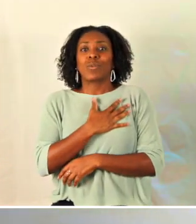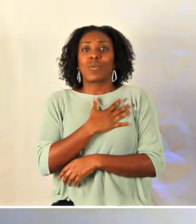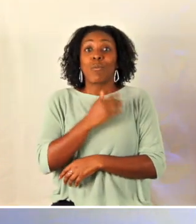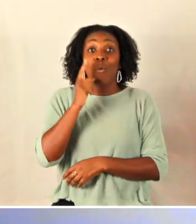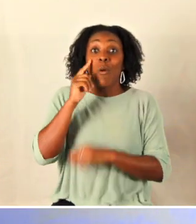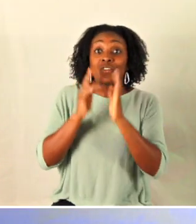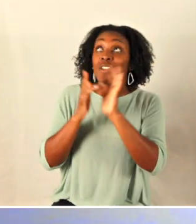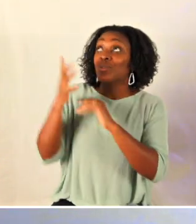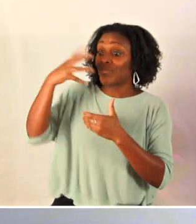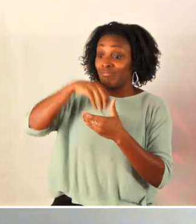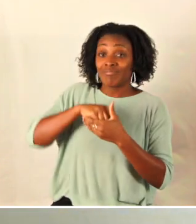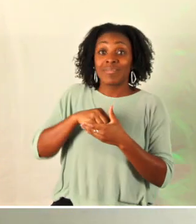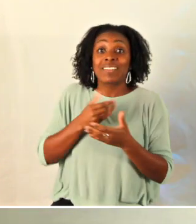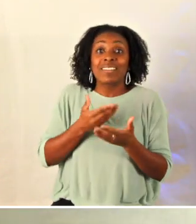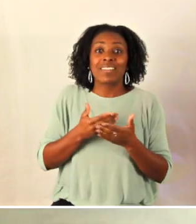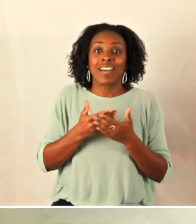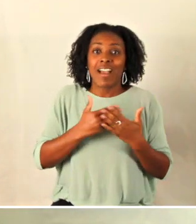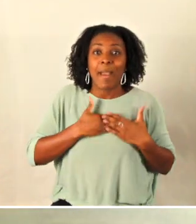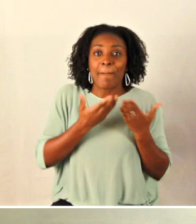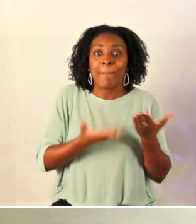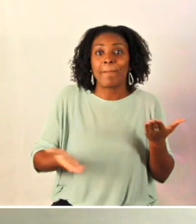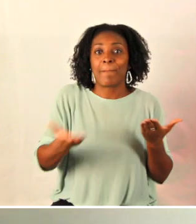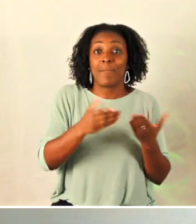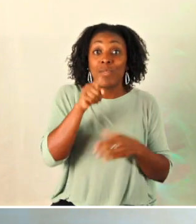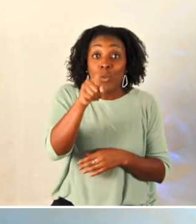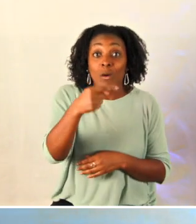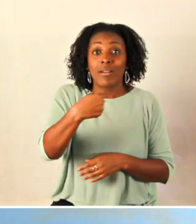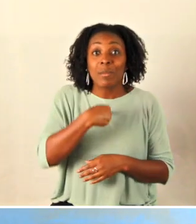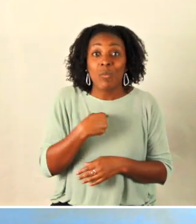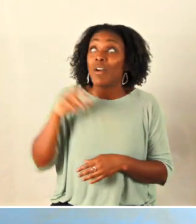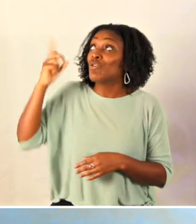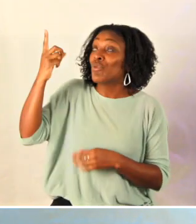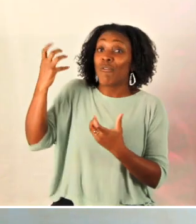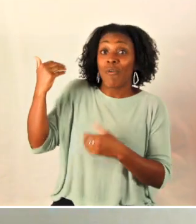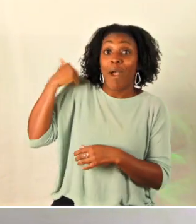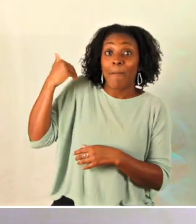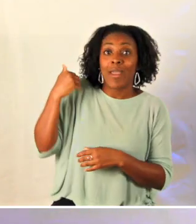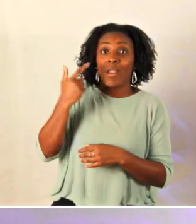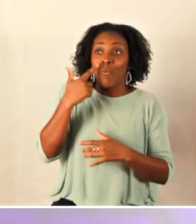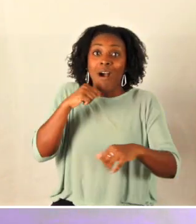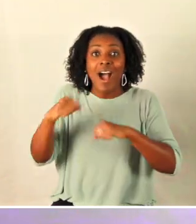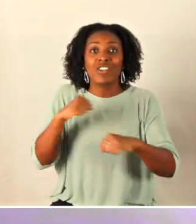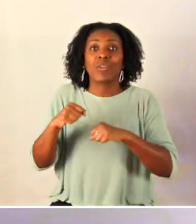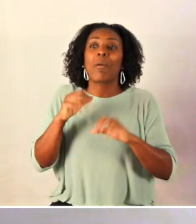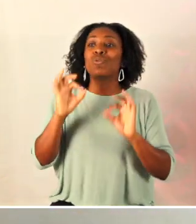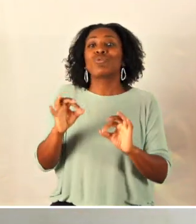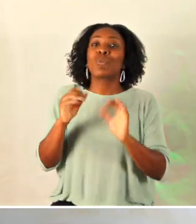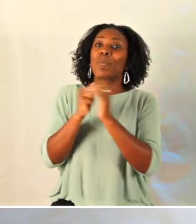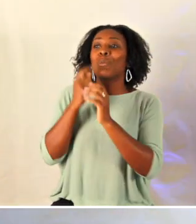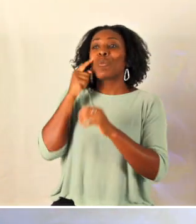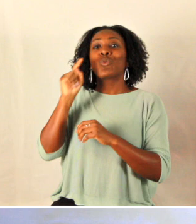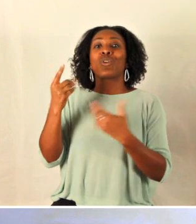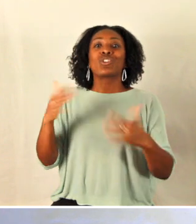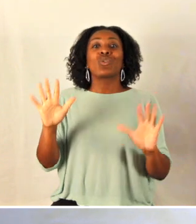que l'amour de Christ est en elle. Toi et moi, on est appelés à agir, pas juste voir, dire je vais prier pour toi.